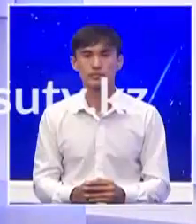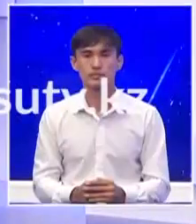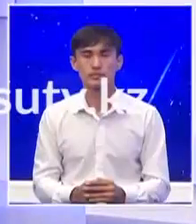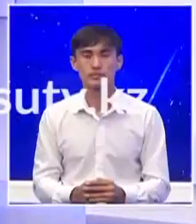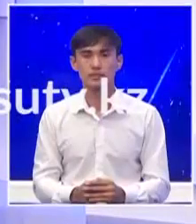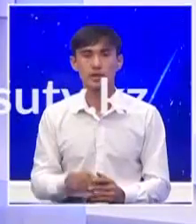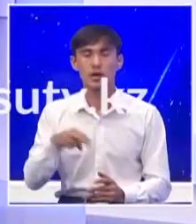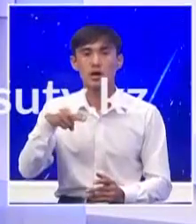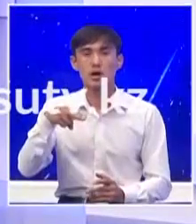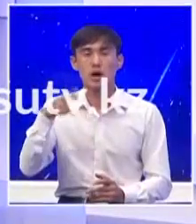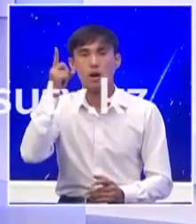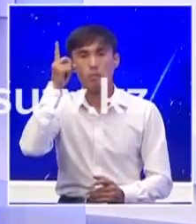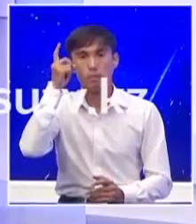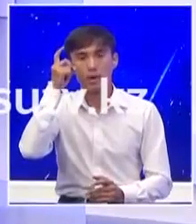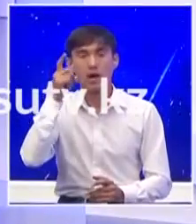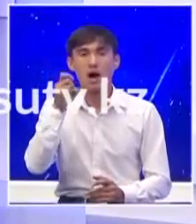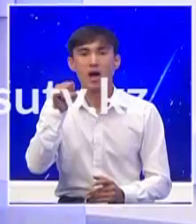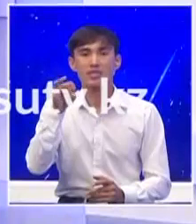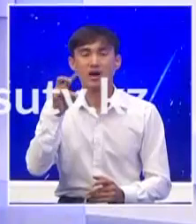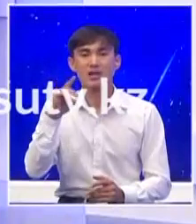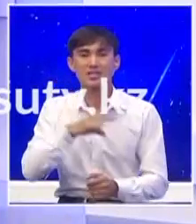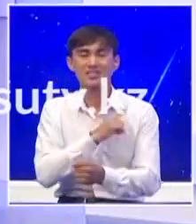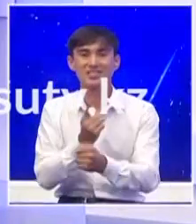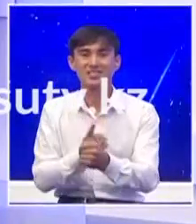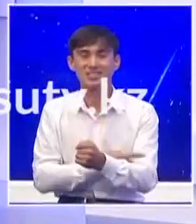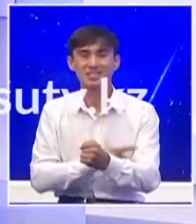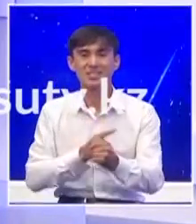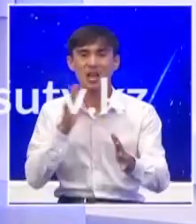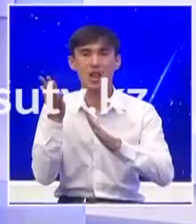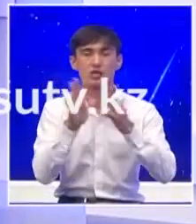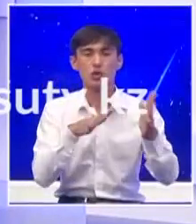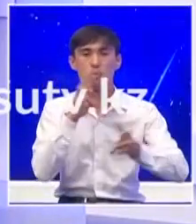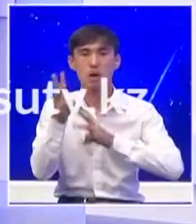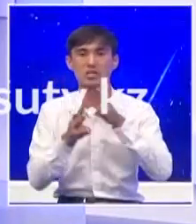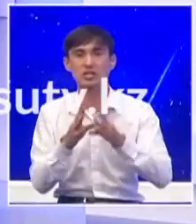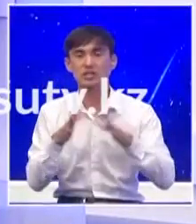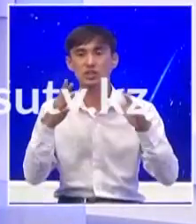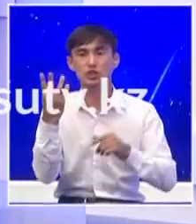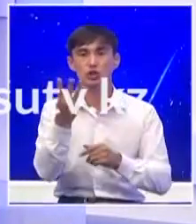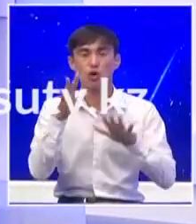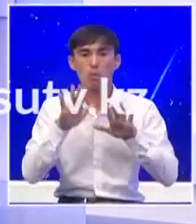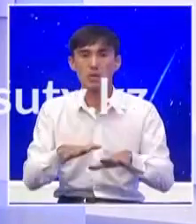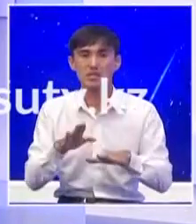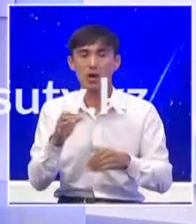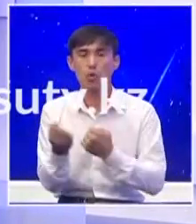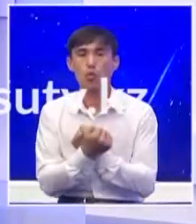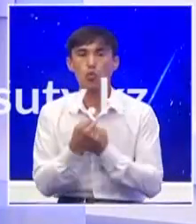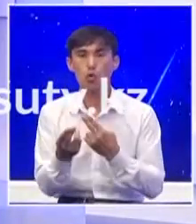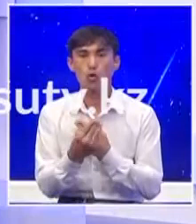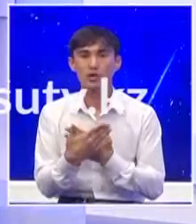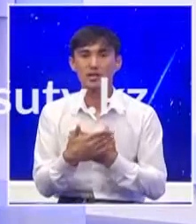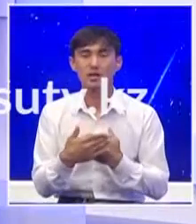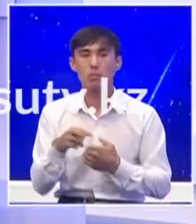В провинции Анталии вспыхнул сильный лесной пожар. Огонь разгорелся сразу в 4 местах на курорте Манавгат. В администрации